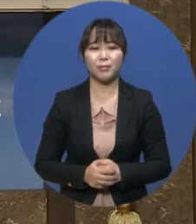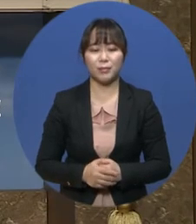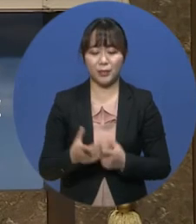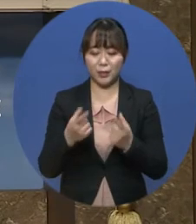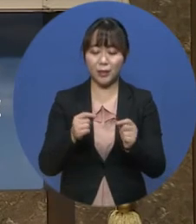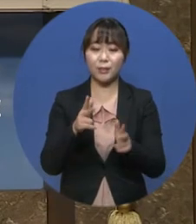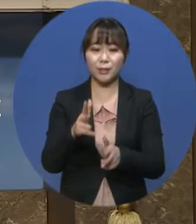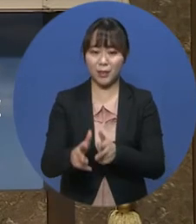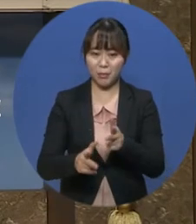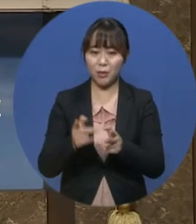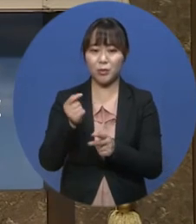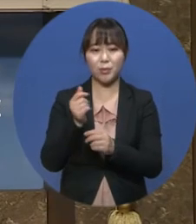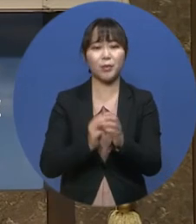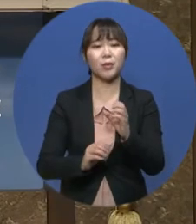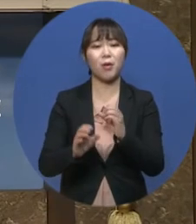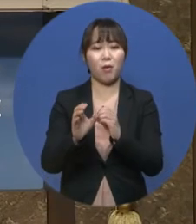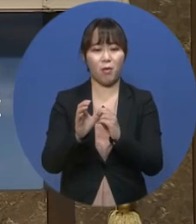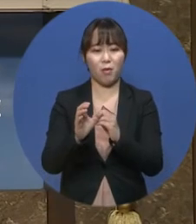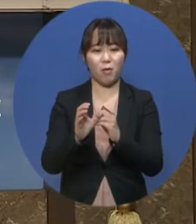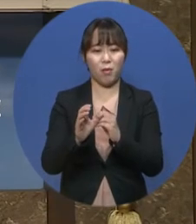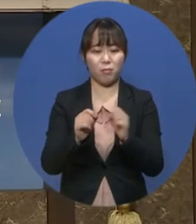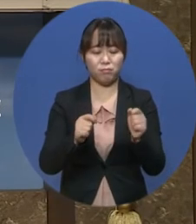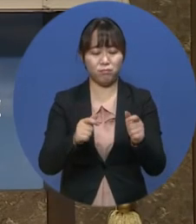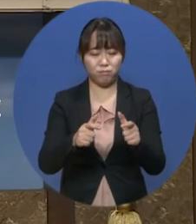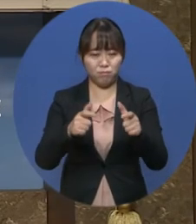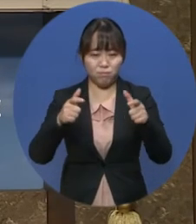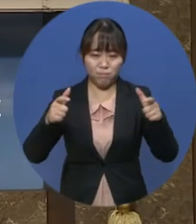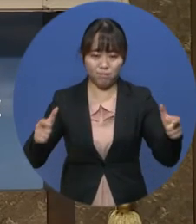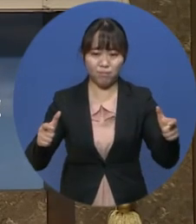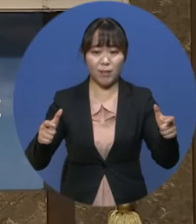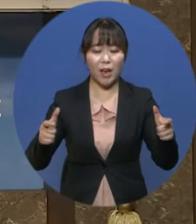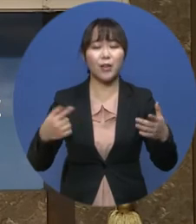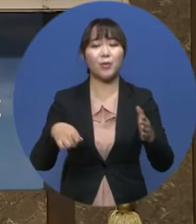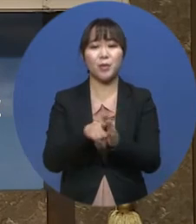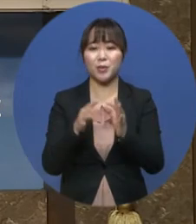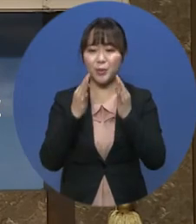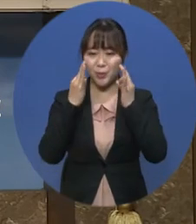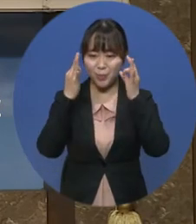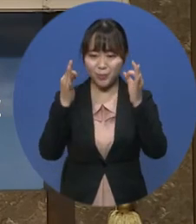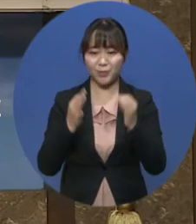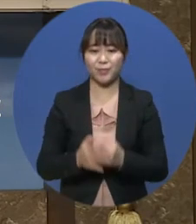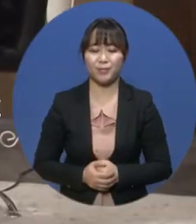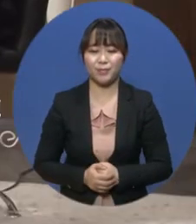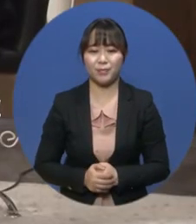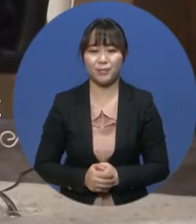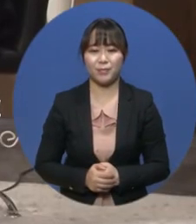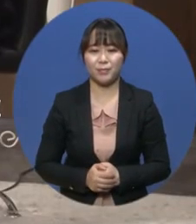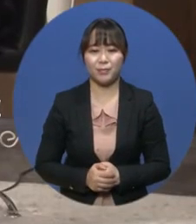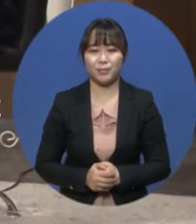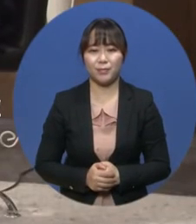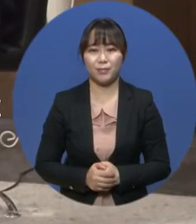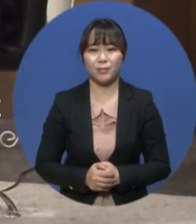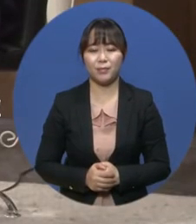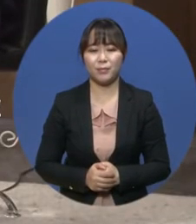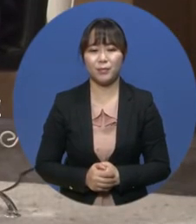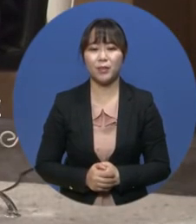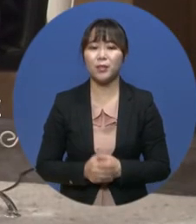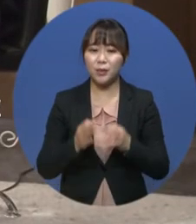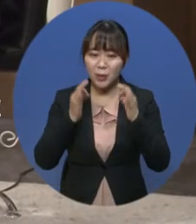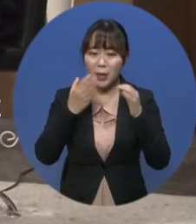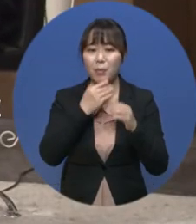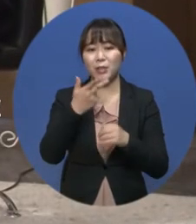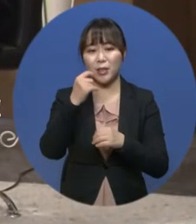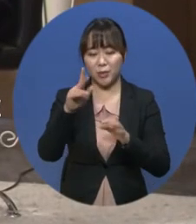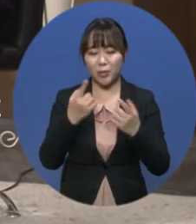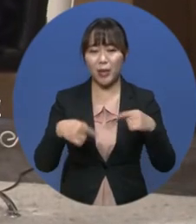사업을 조금 이제부터 확정해 나가도록 노력을 하겠습니다 4 그 노력의 저희 복제